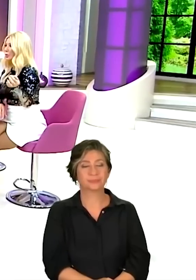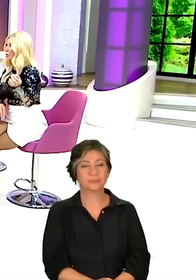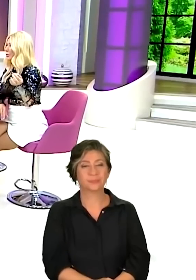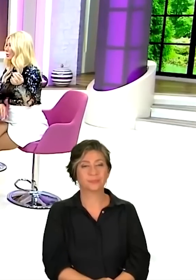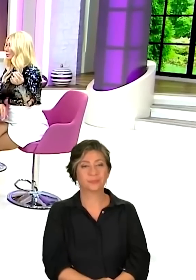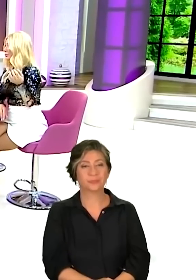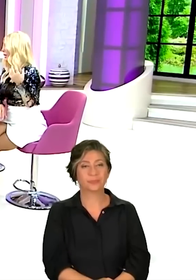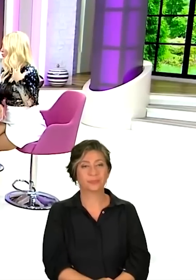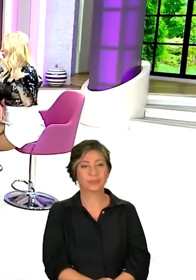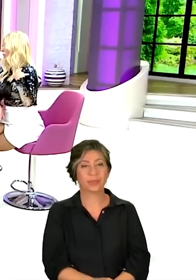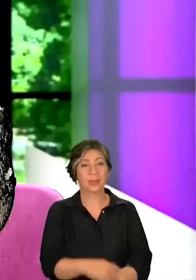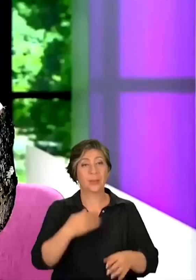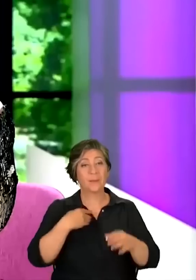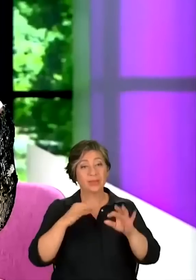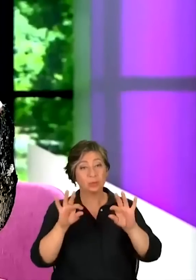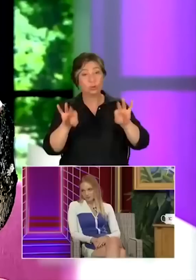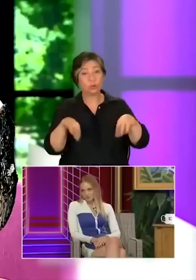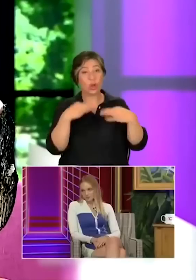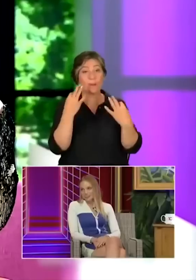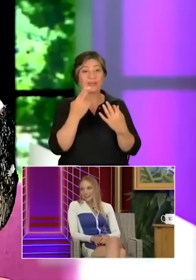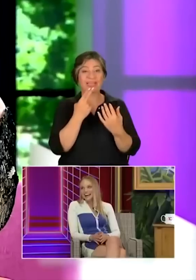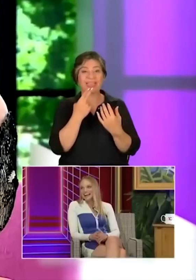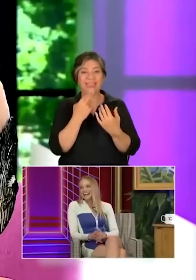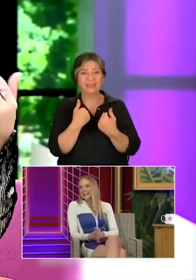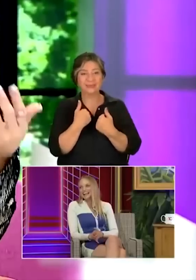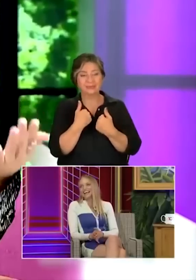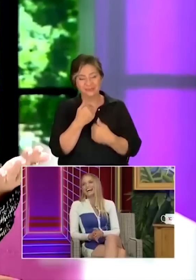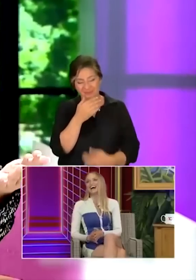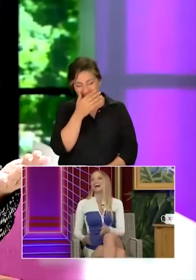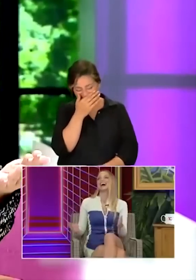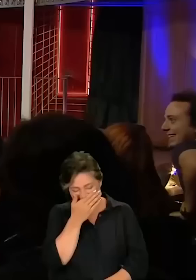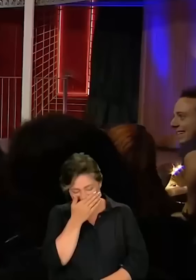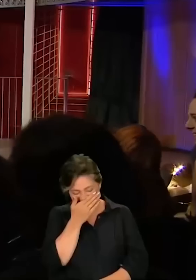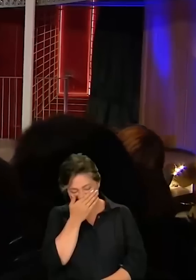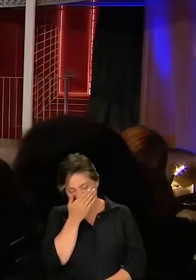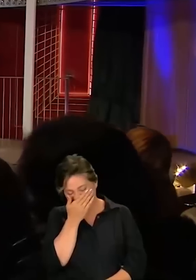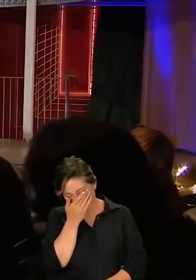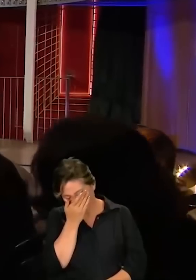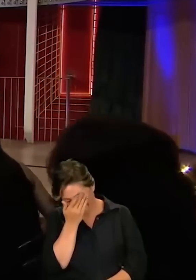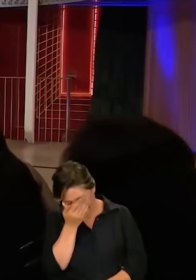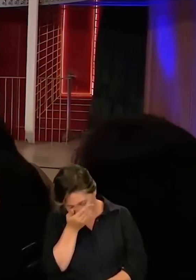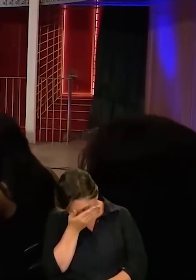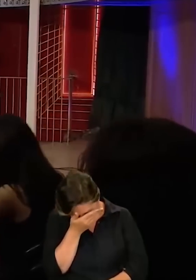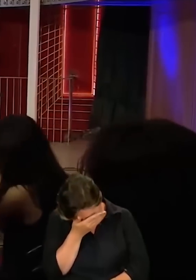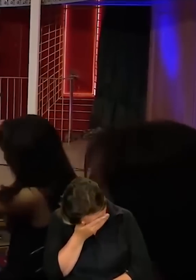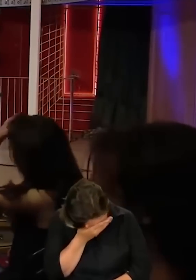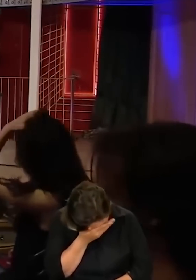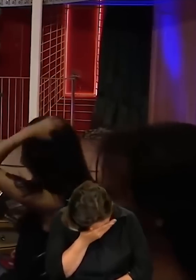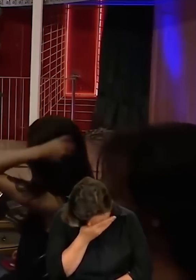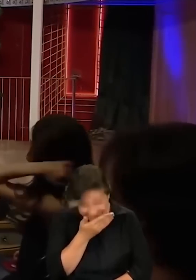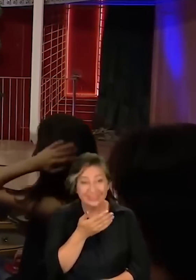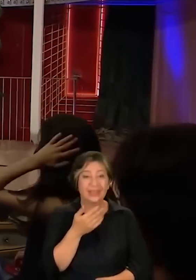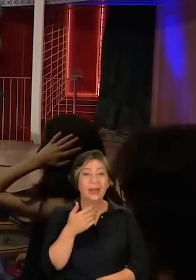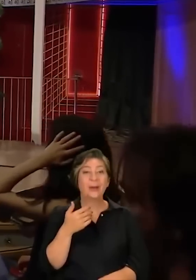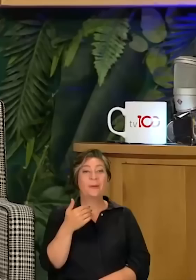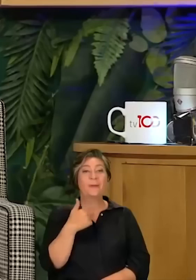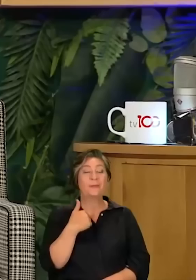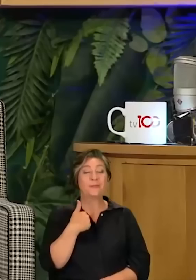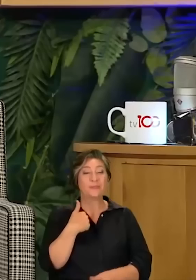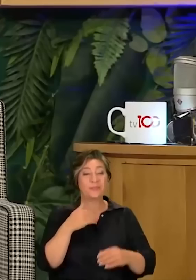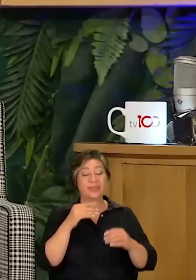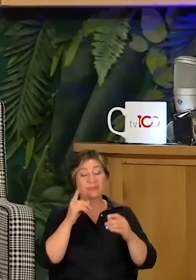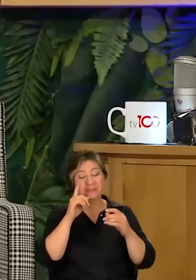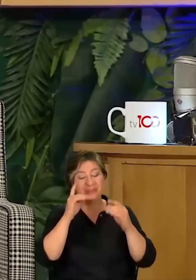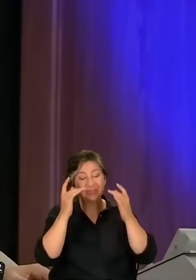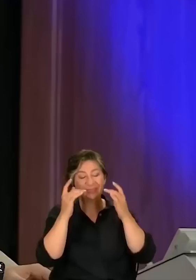kültürdür. Ben çorap kadınıyım. Dur. Dur. Şimdi çorap hem bir